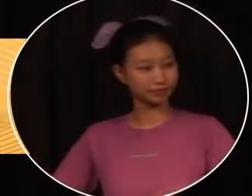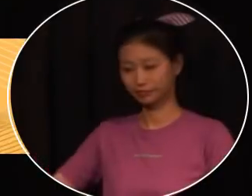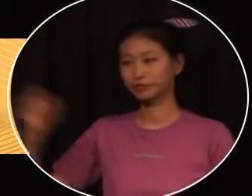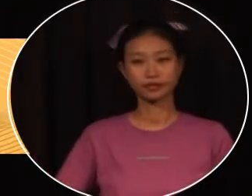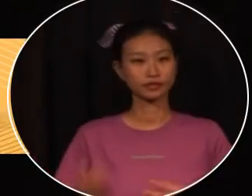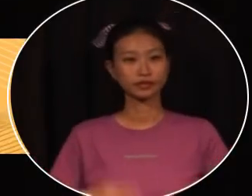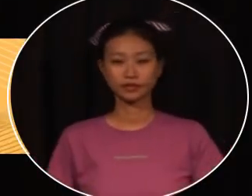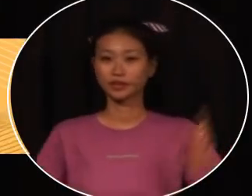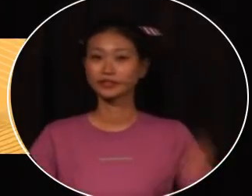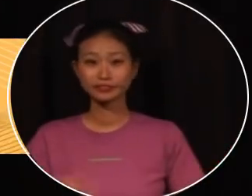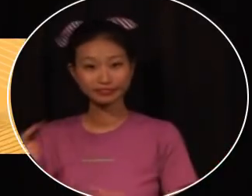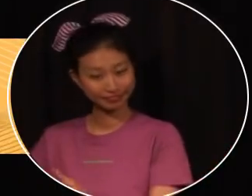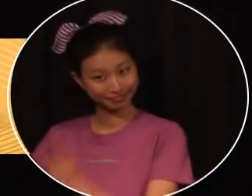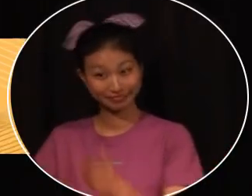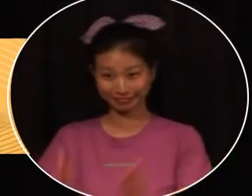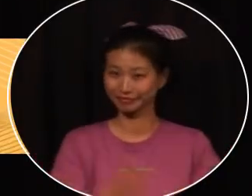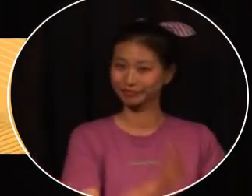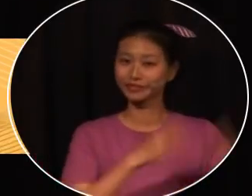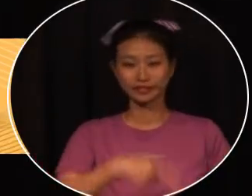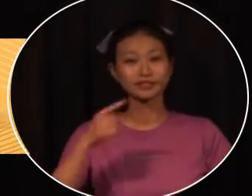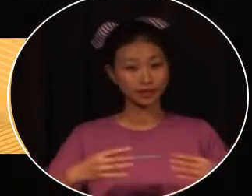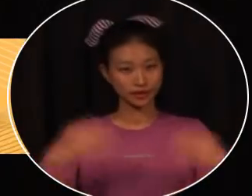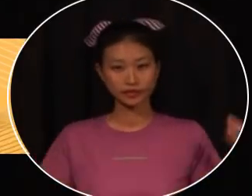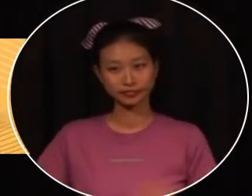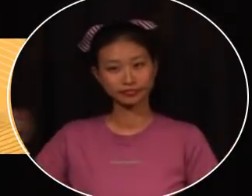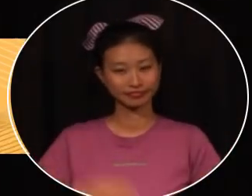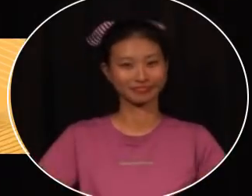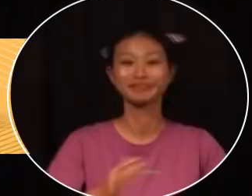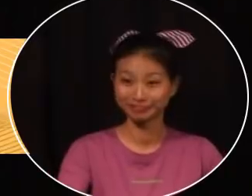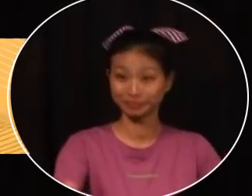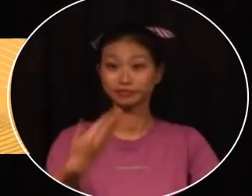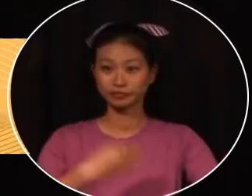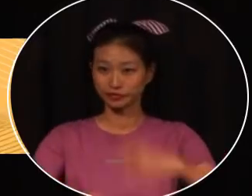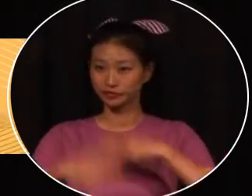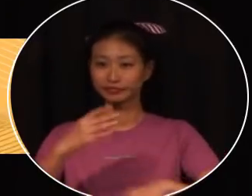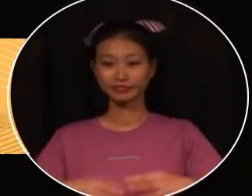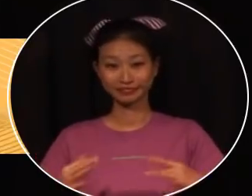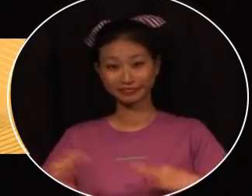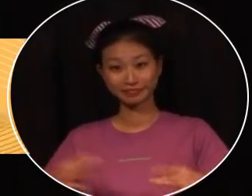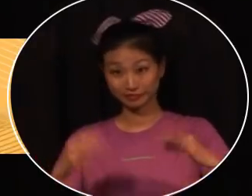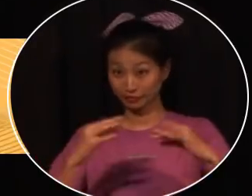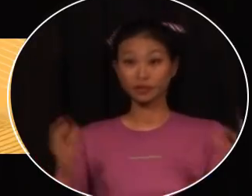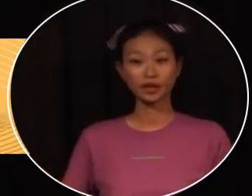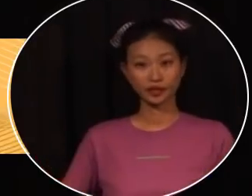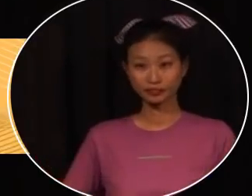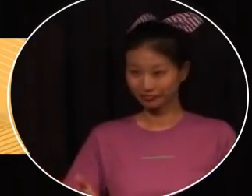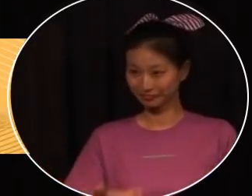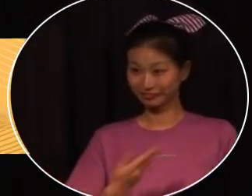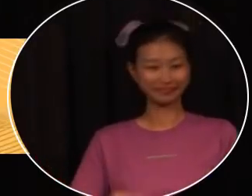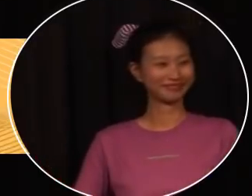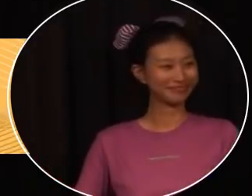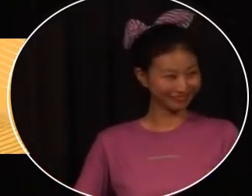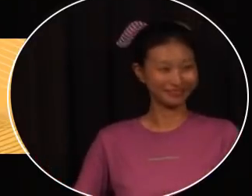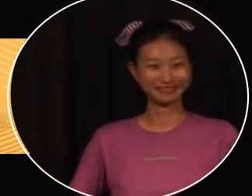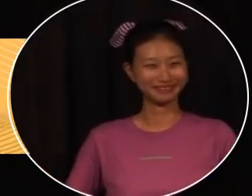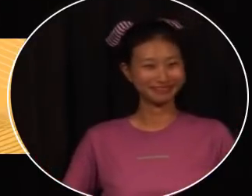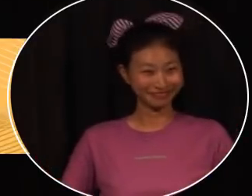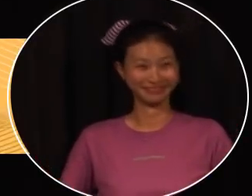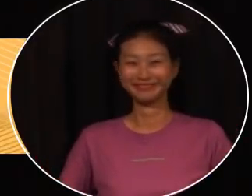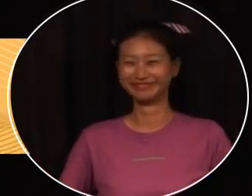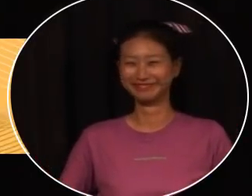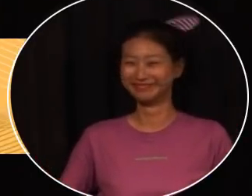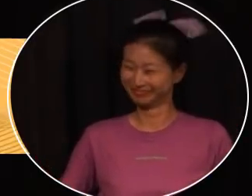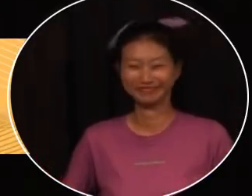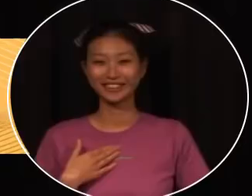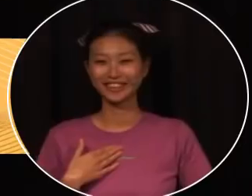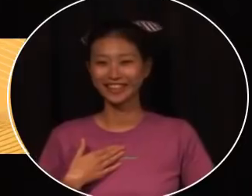他的政治理念，不要让那些狗屁不通的政治想法影响到你们，让你们吓得屁滚尿流。